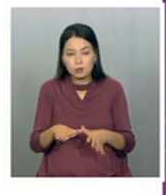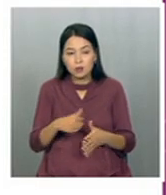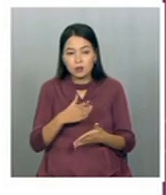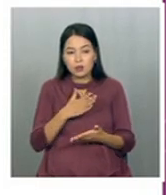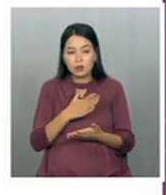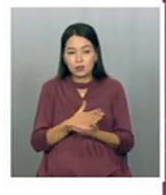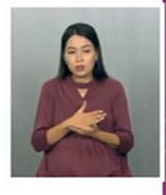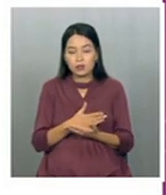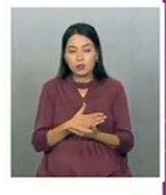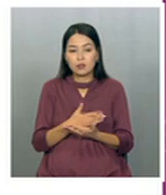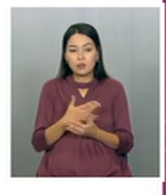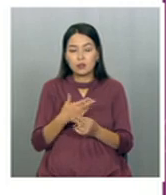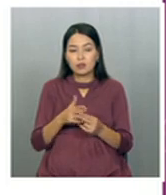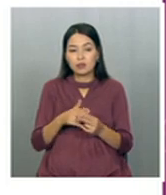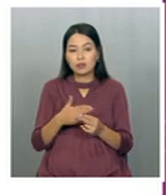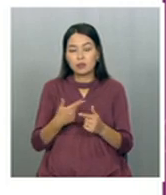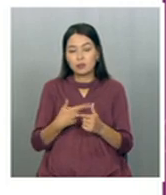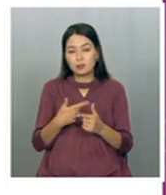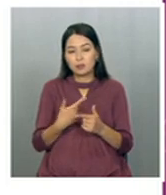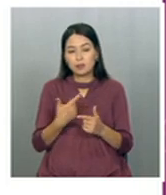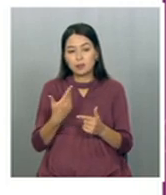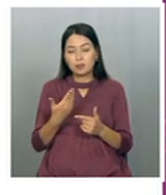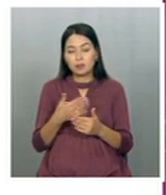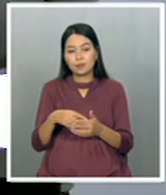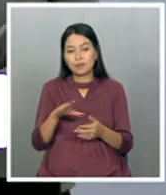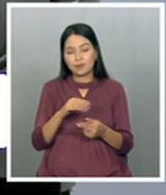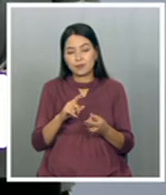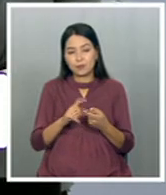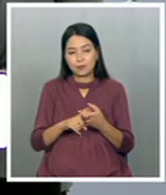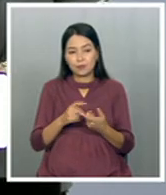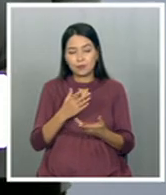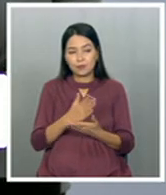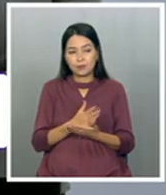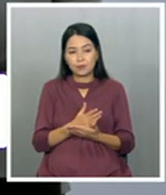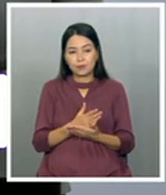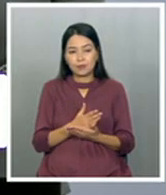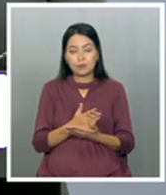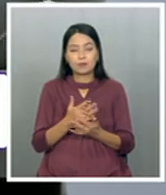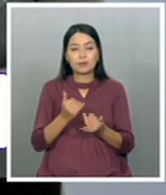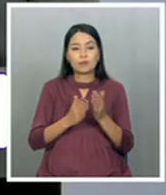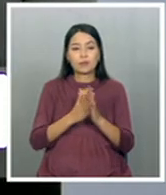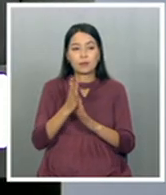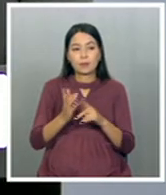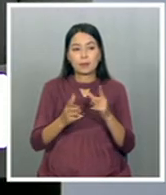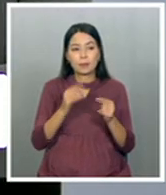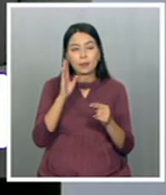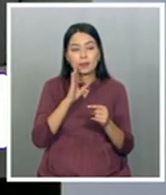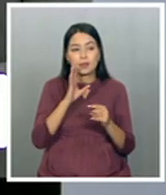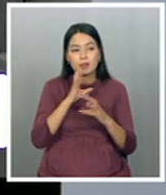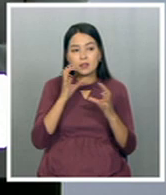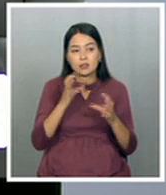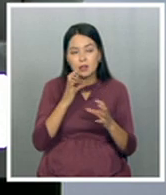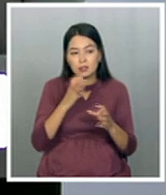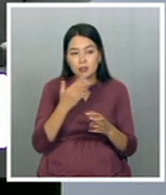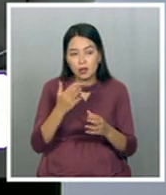күннен қорғану арқылы булану үдерісін баяулатады. Өсімдіктерді суды сақтауына байланысты